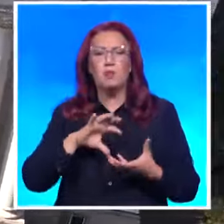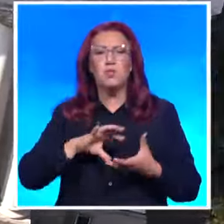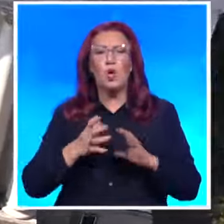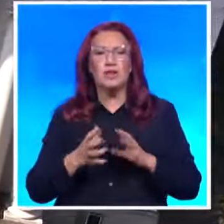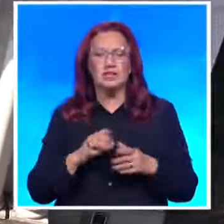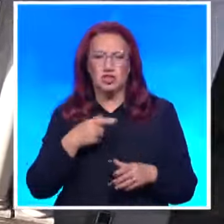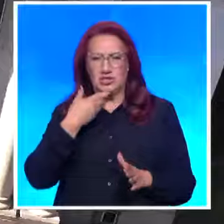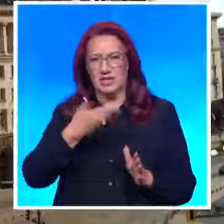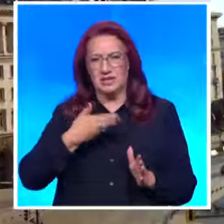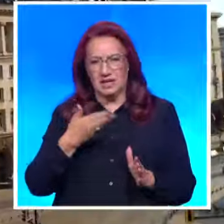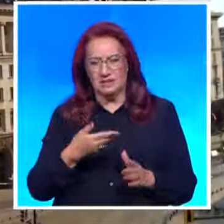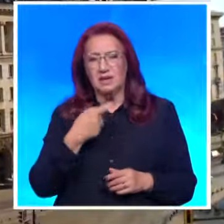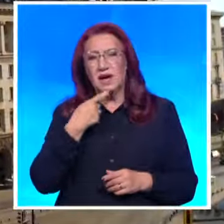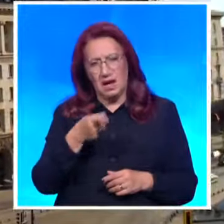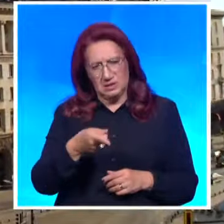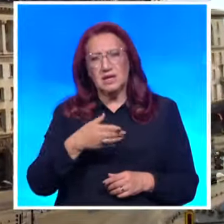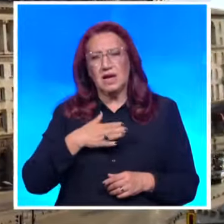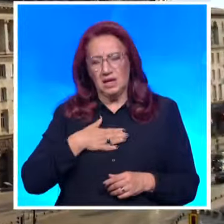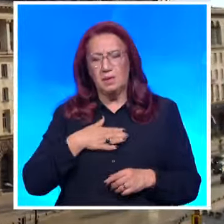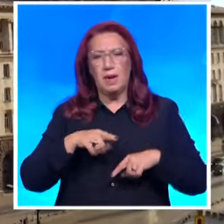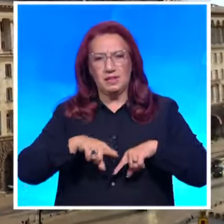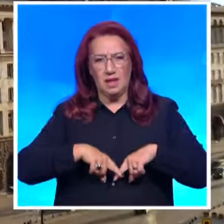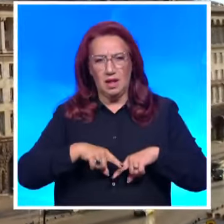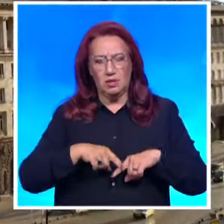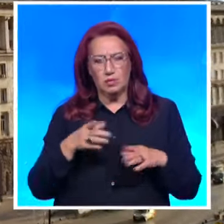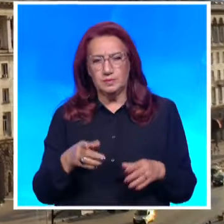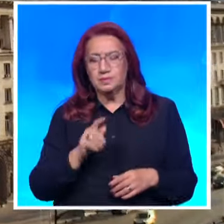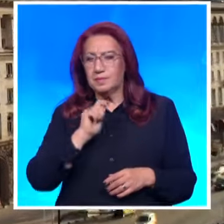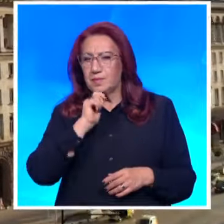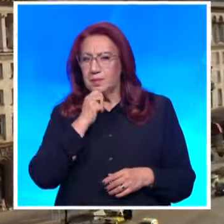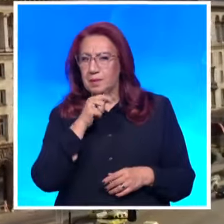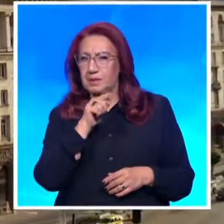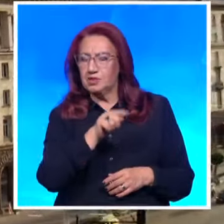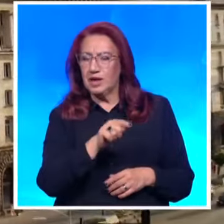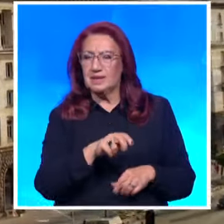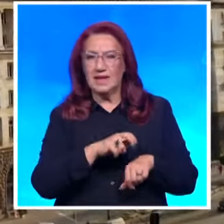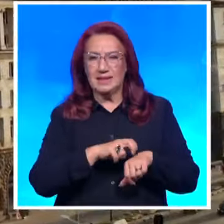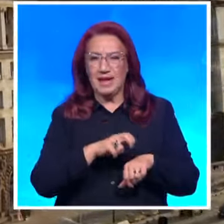има образовано дело. Мълчание за новите обвинения от страна на Делян Пеевски